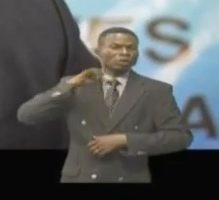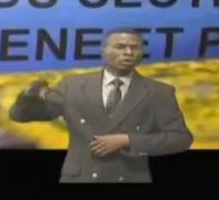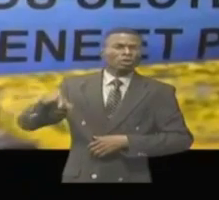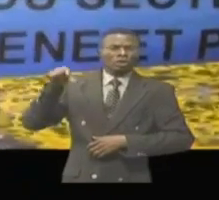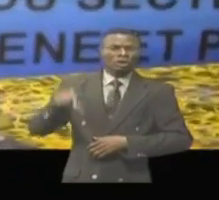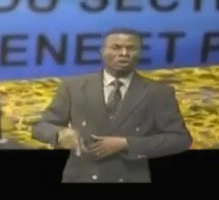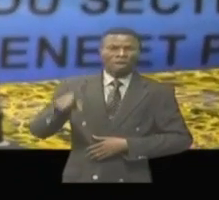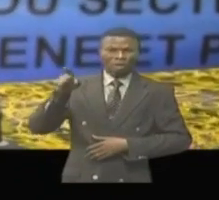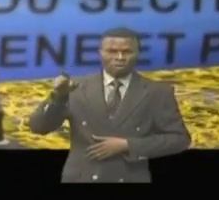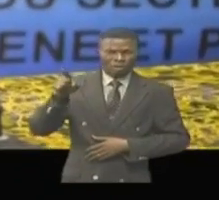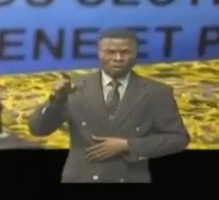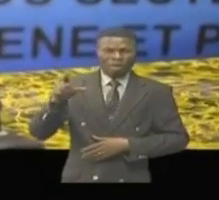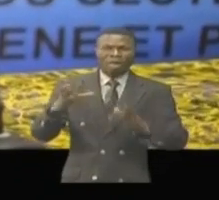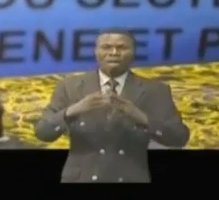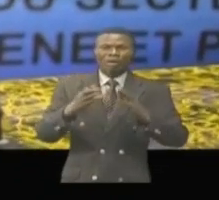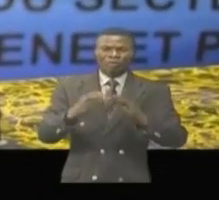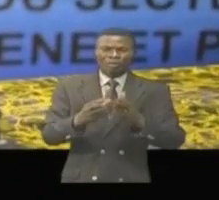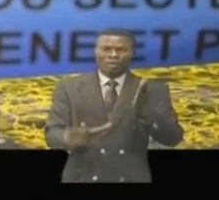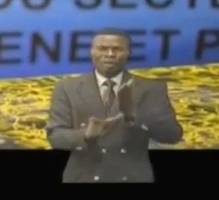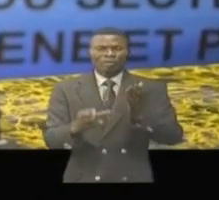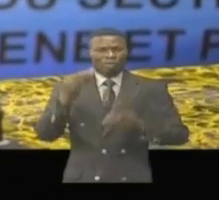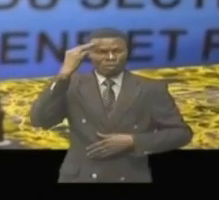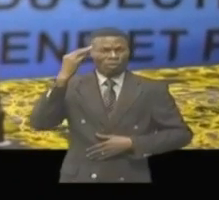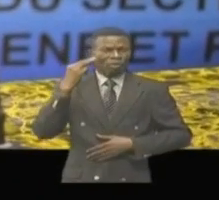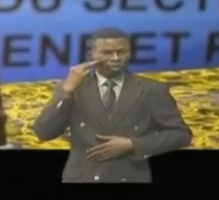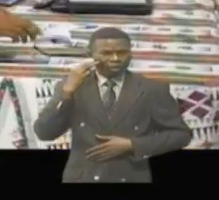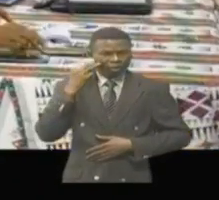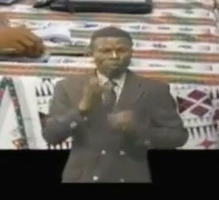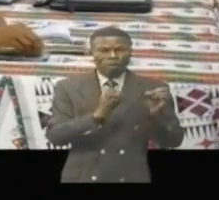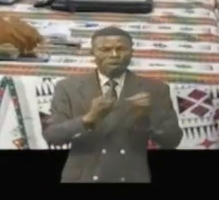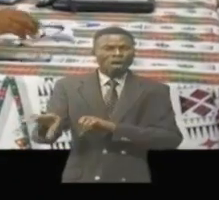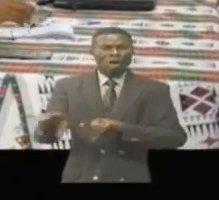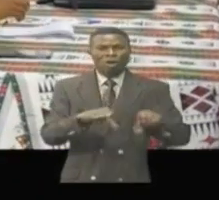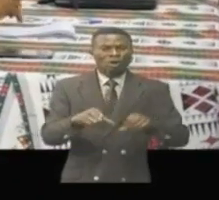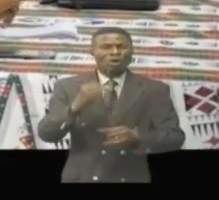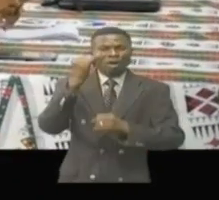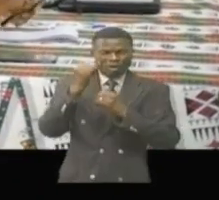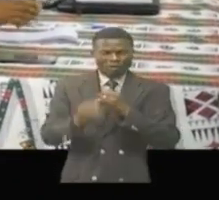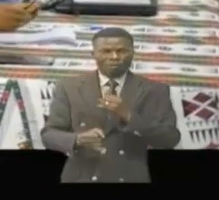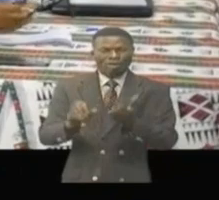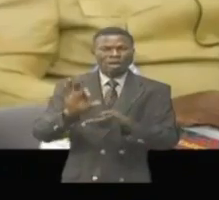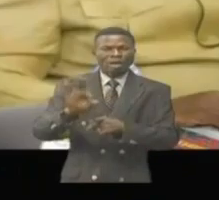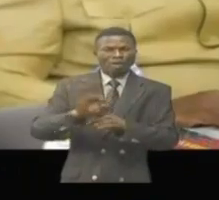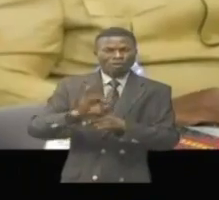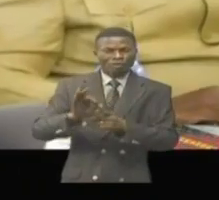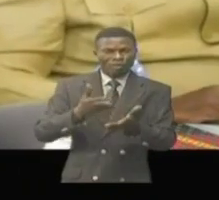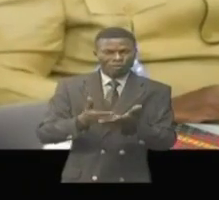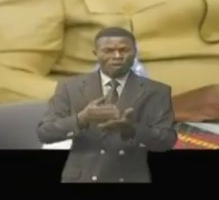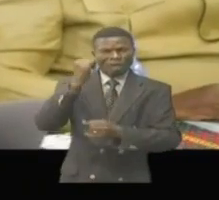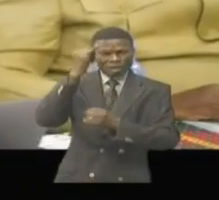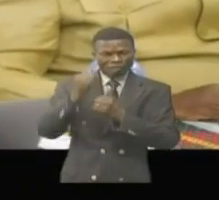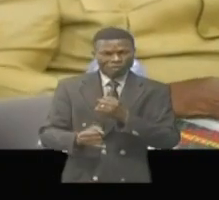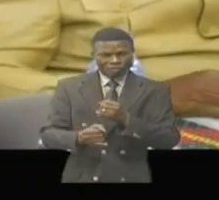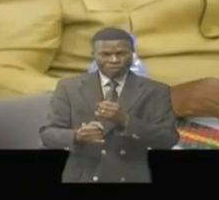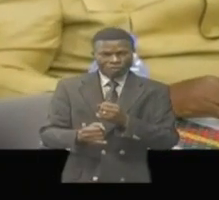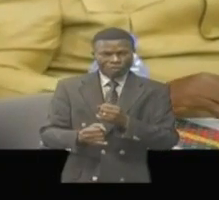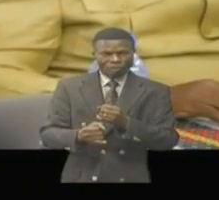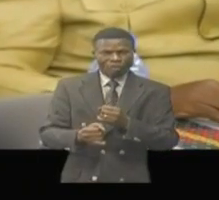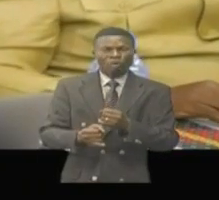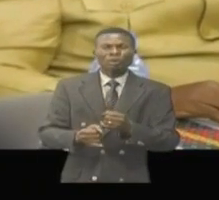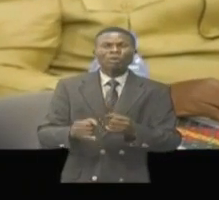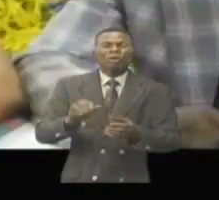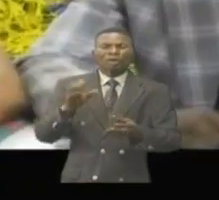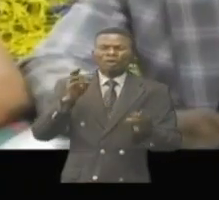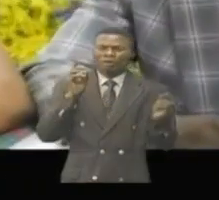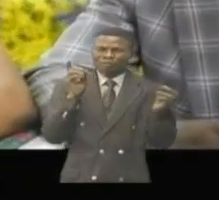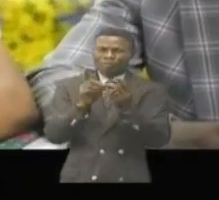Mbungani, accompagné de la vice-ministre qui a présidé la cérémonie de clôture, marquant la fin partielle des